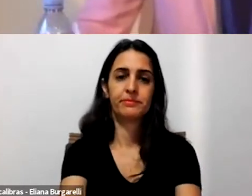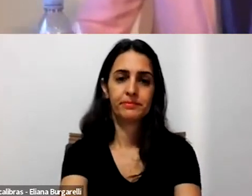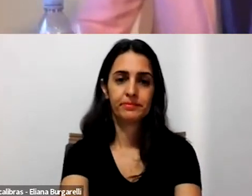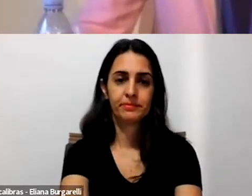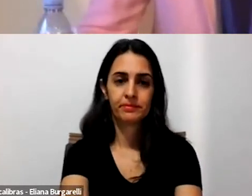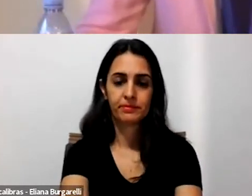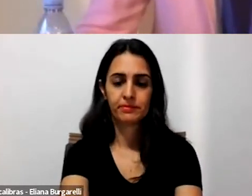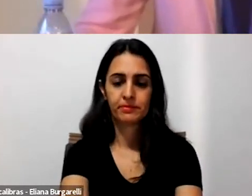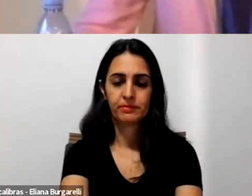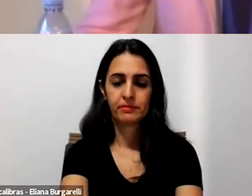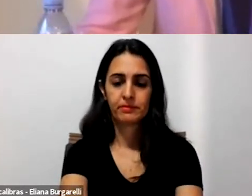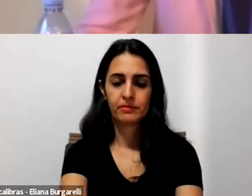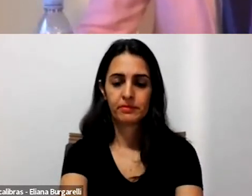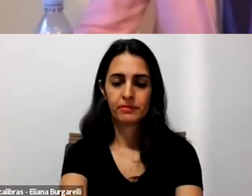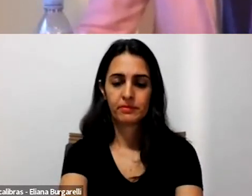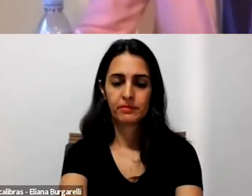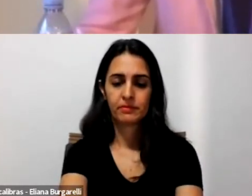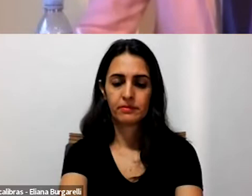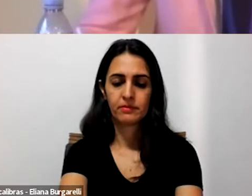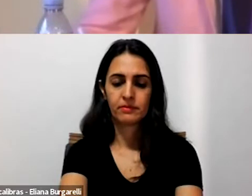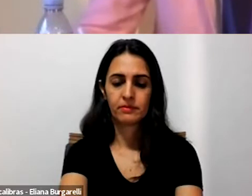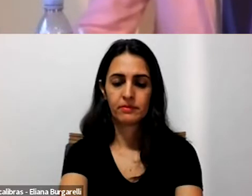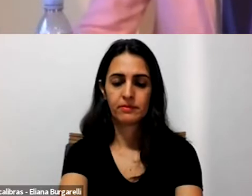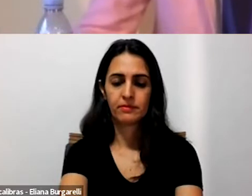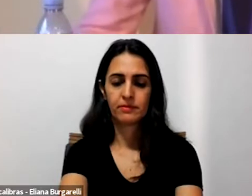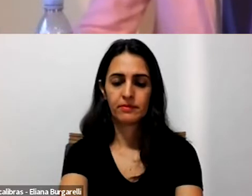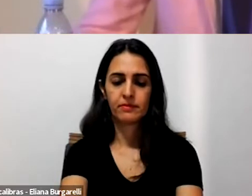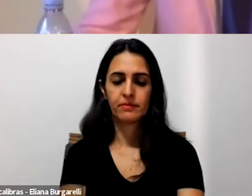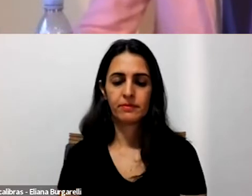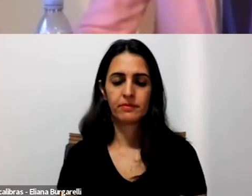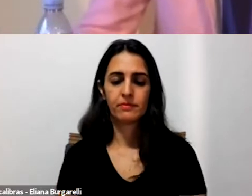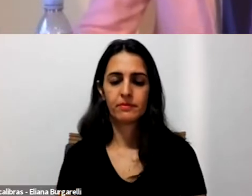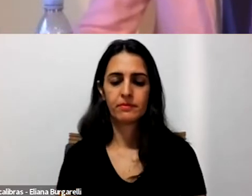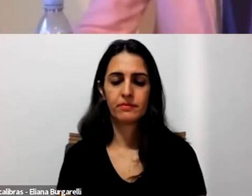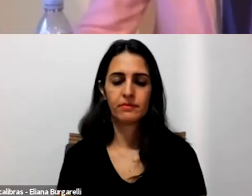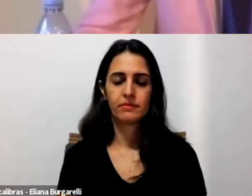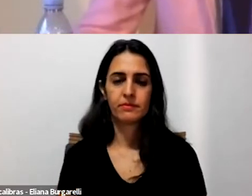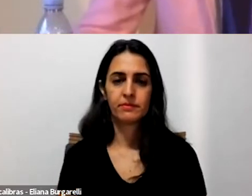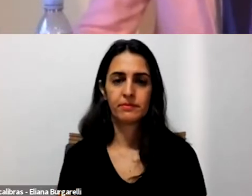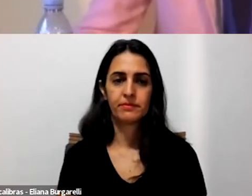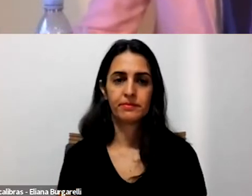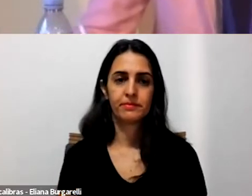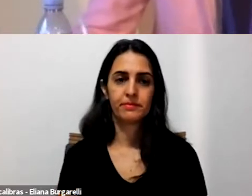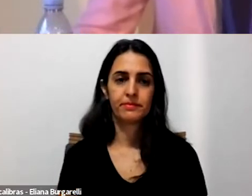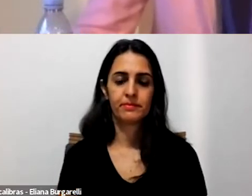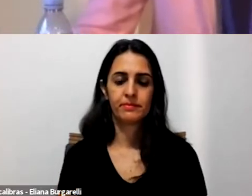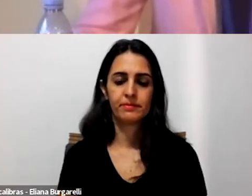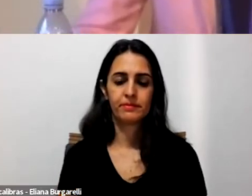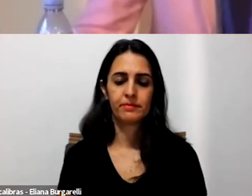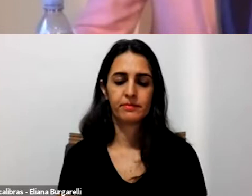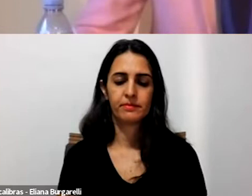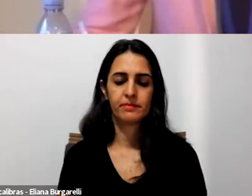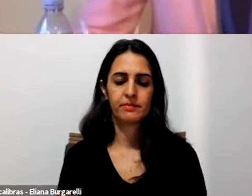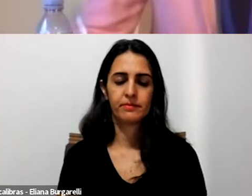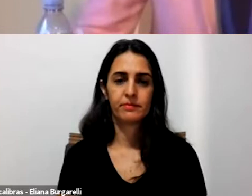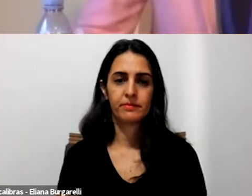longtemps, tous ceux qui aiment l'Amazonie sont aussi pour le Brésil. Elle a un grand intérêt de pouvoir mélanger justement ces points de vue différents et je suis très heureux de la variété,